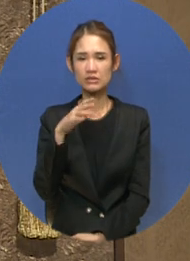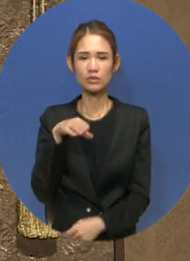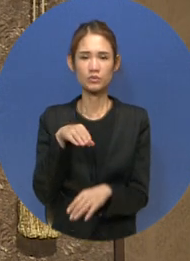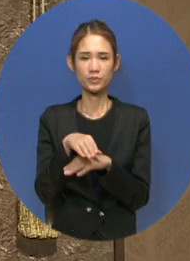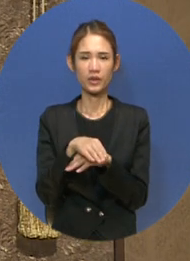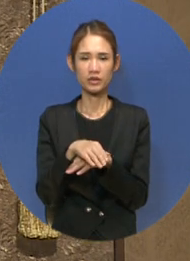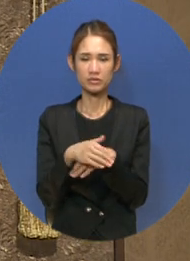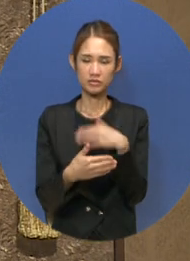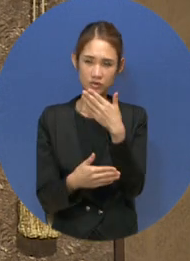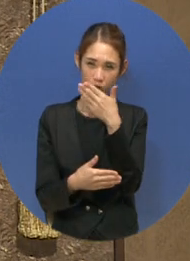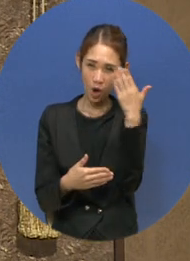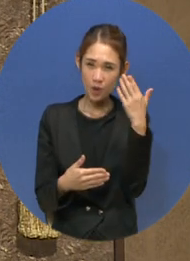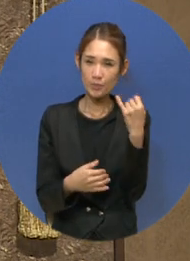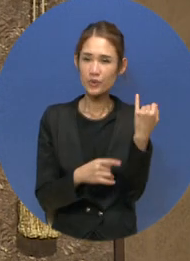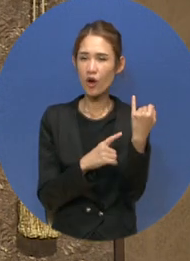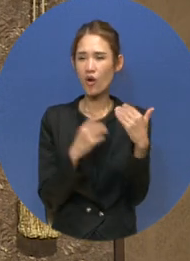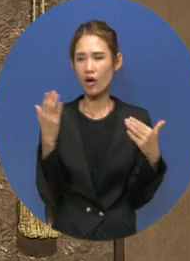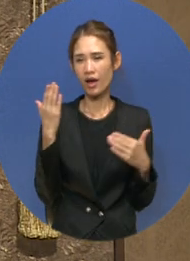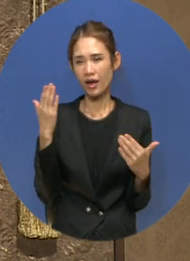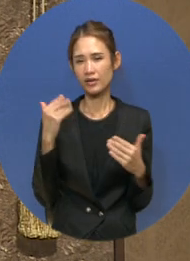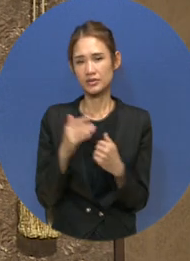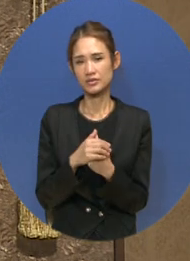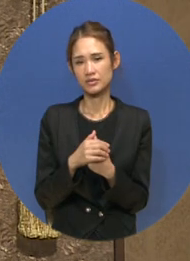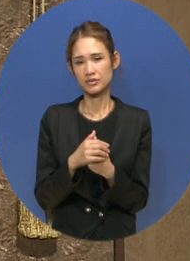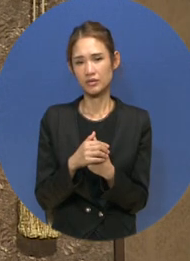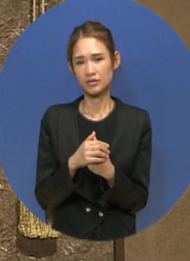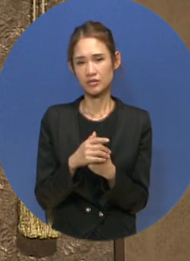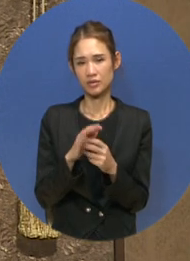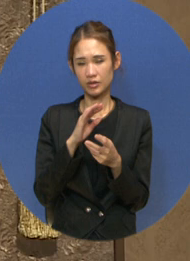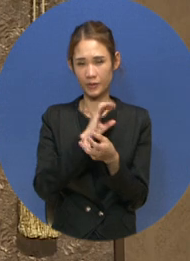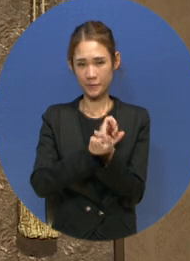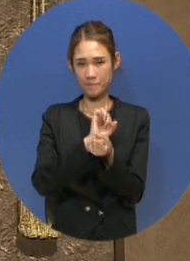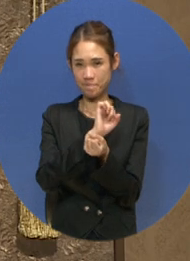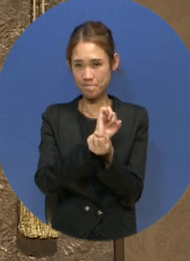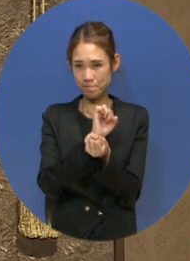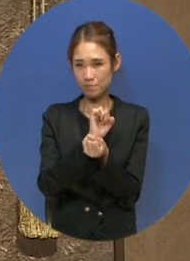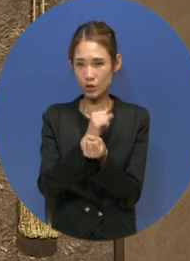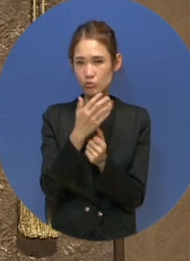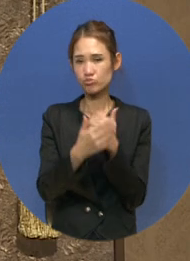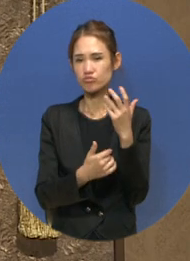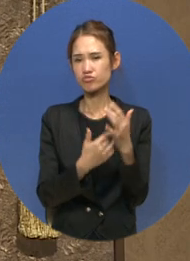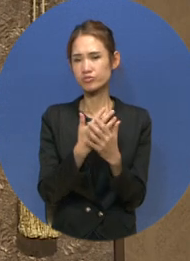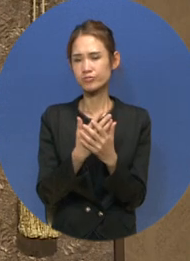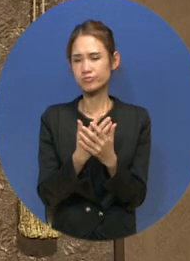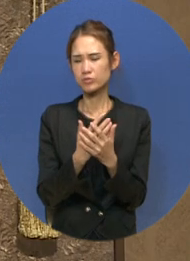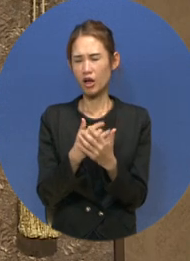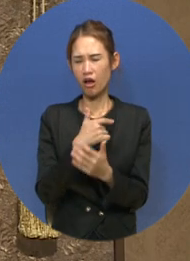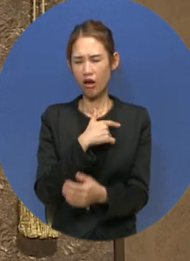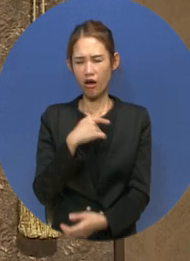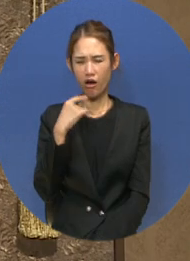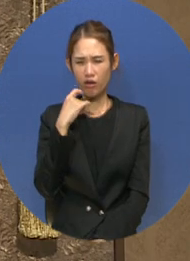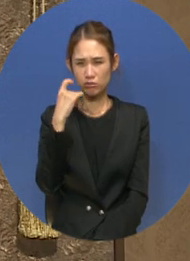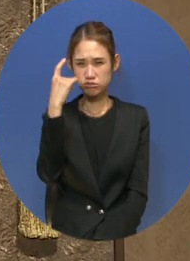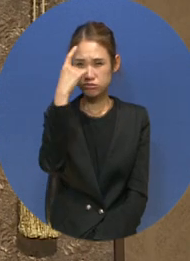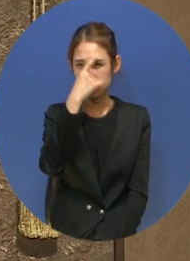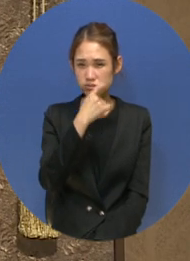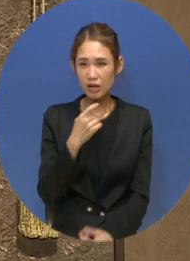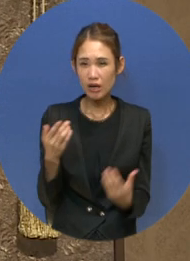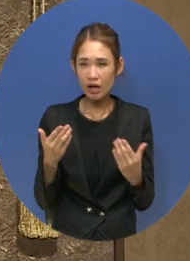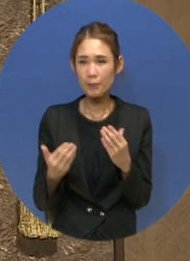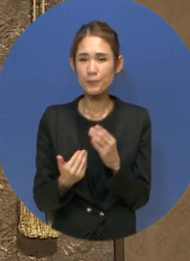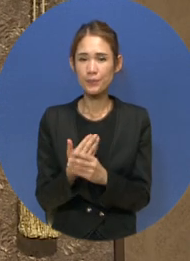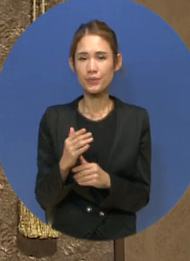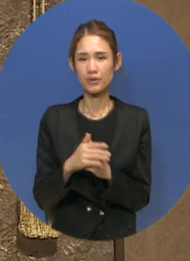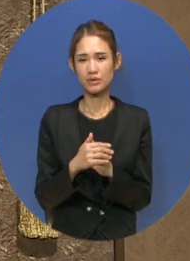타고 가는 젊은 여학생을 그 밧줄에 꽁꽁 묶어서 불태워 죽인 아주 끔찍한 사건입니다. 이 사건에 대한